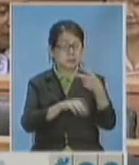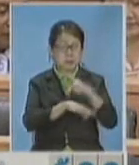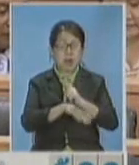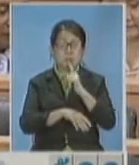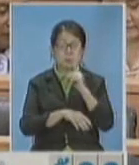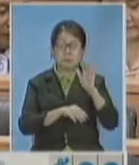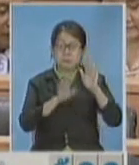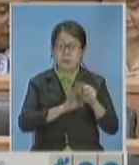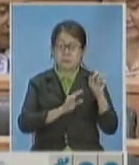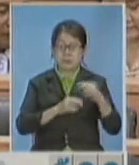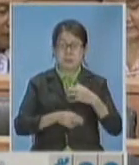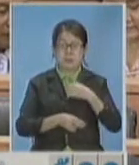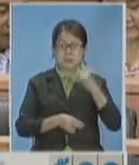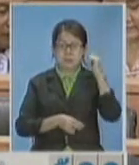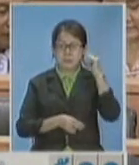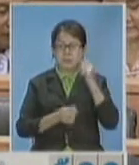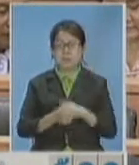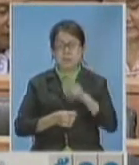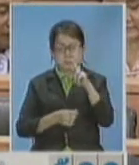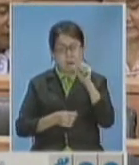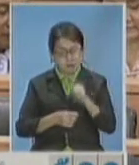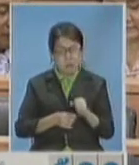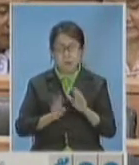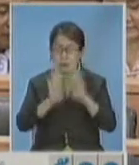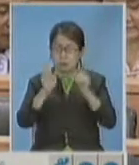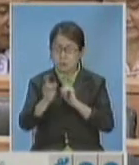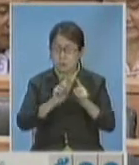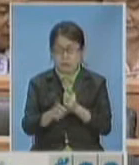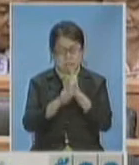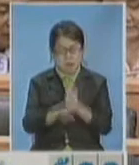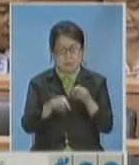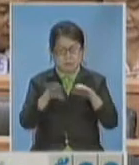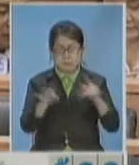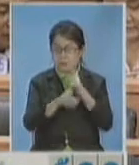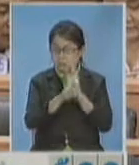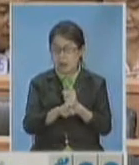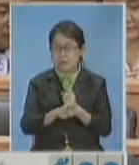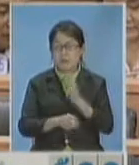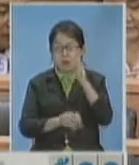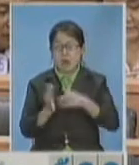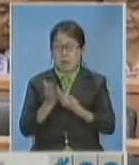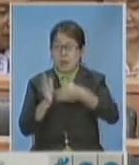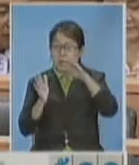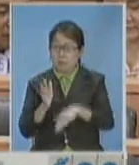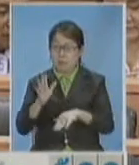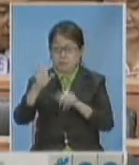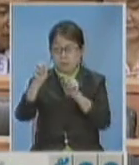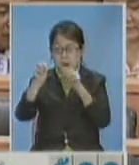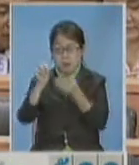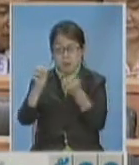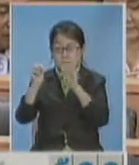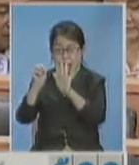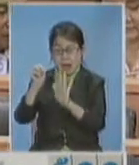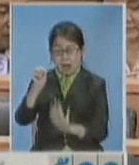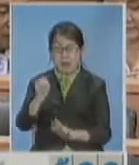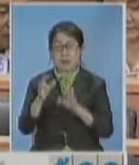อยากจะถือว่าสภาแห่งนี้ควรจะพูดกันและถือเป็นมาตรฐานถ้าท่านจะปรับร้อยละ5ทุกมาตราท่านก็มาปรับ